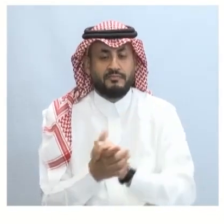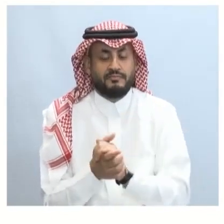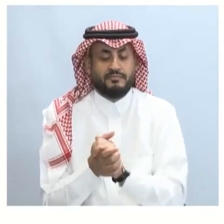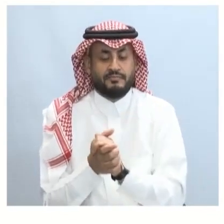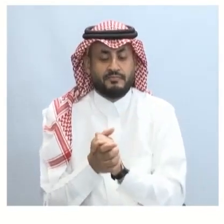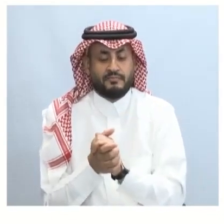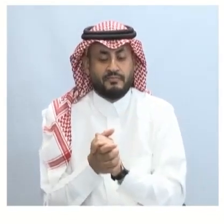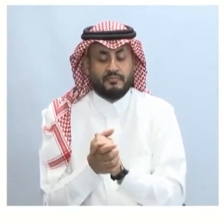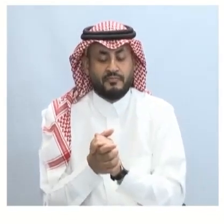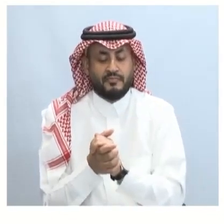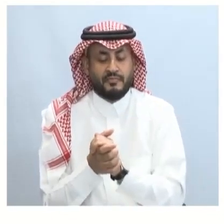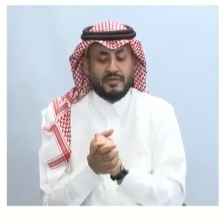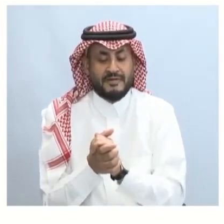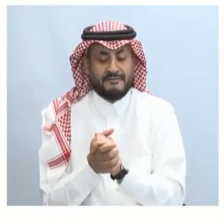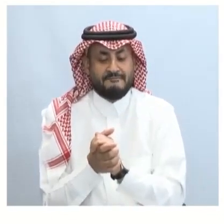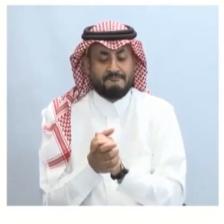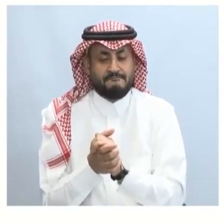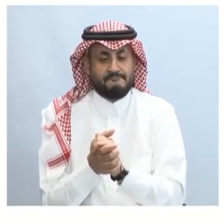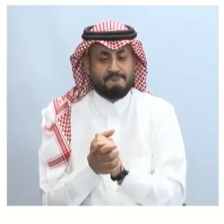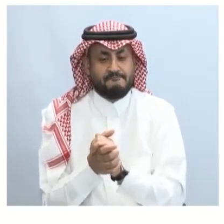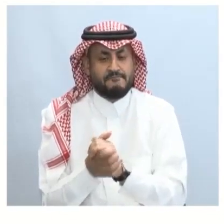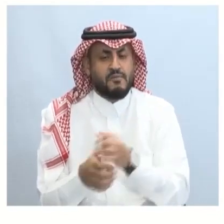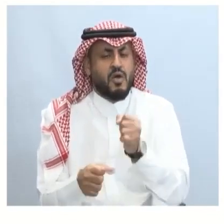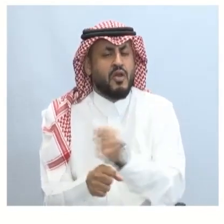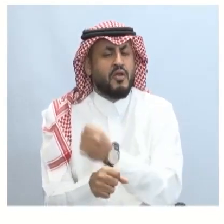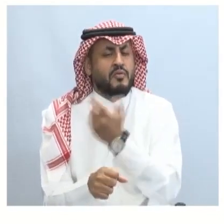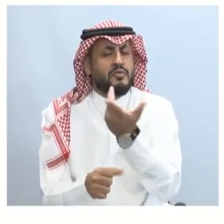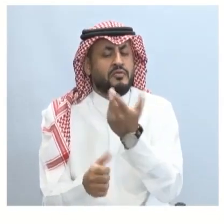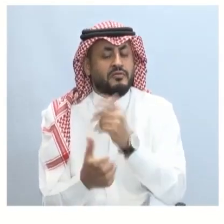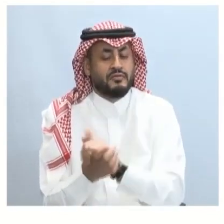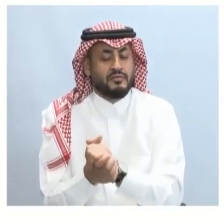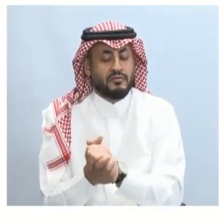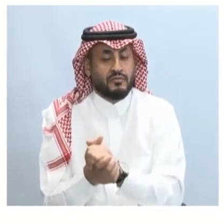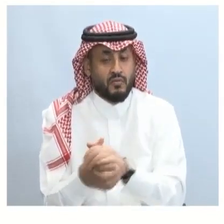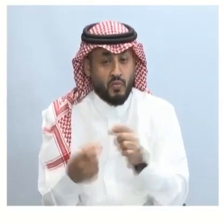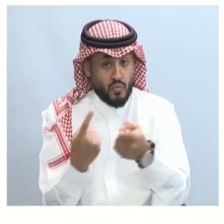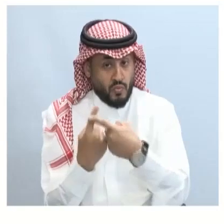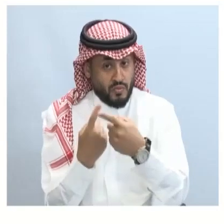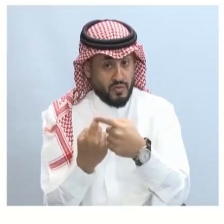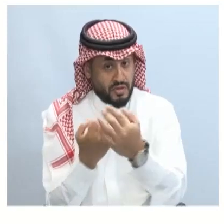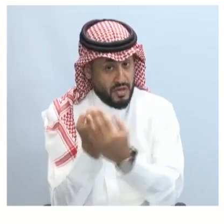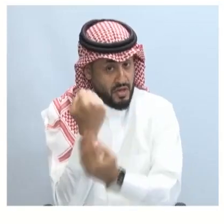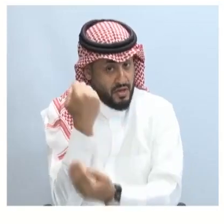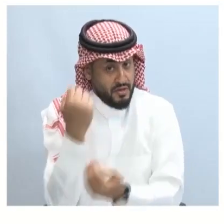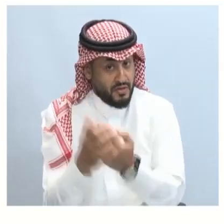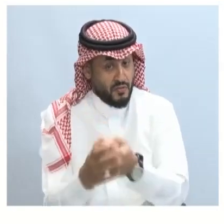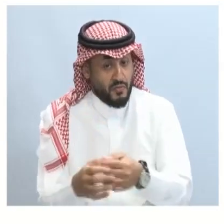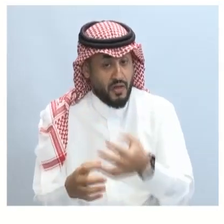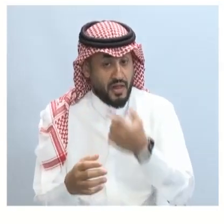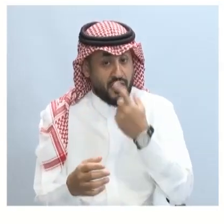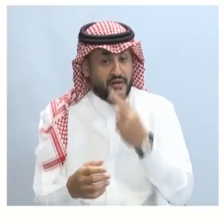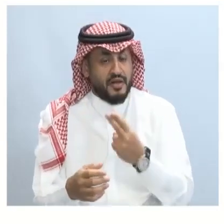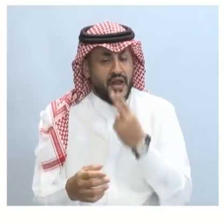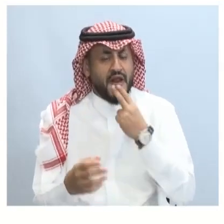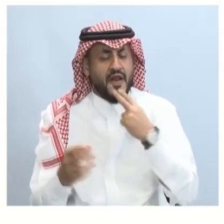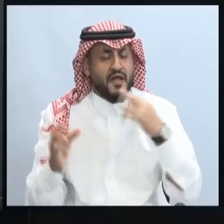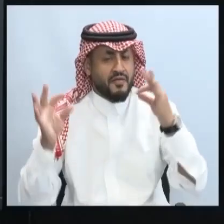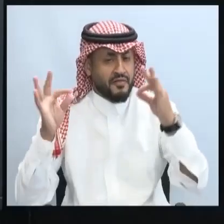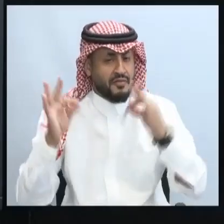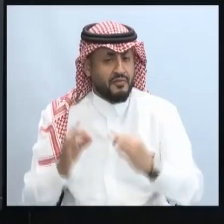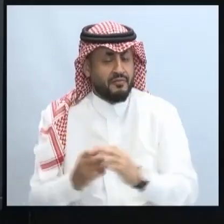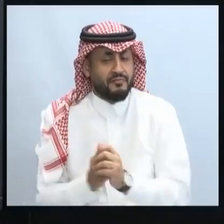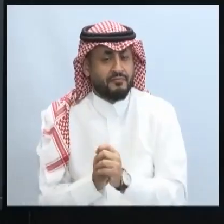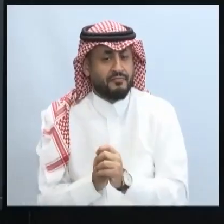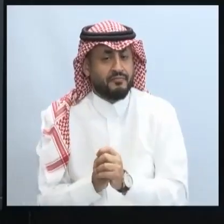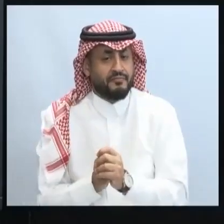من الله جل وعلا ما هو الفعل المطلوب يتوضا اذا الوضوء عباده كيف